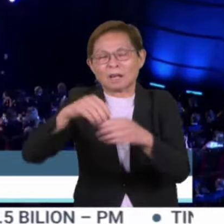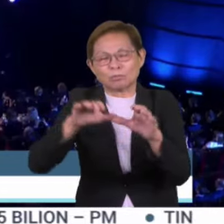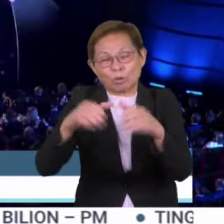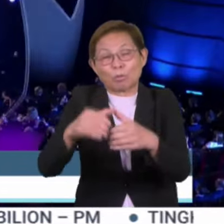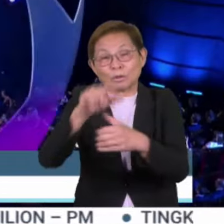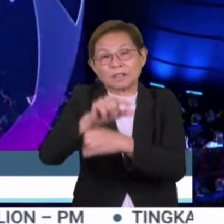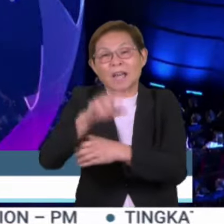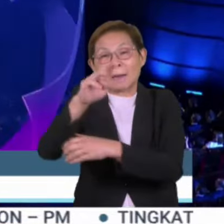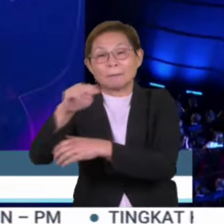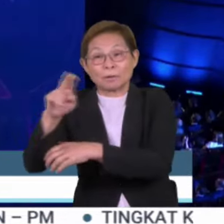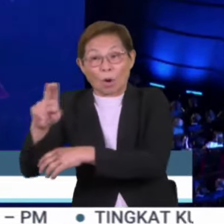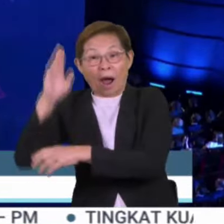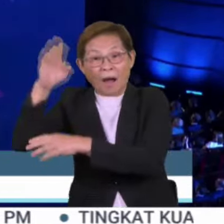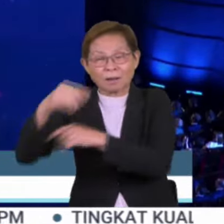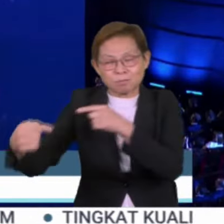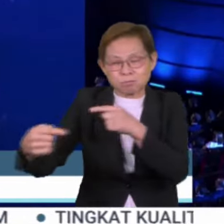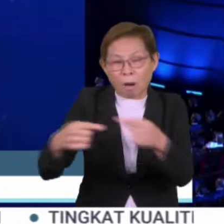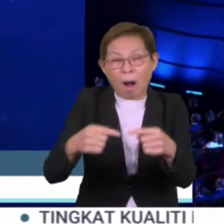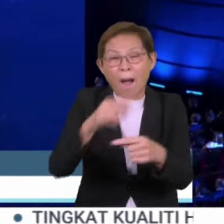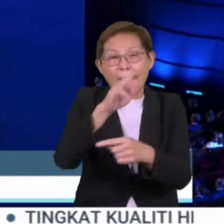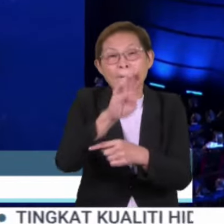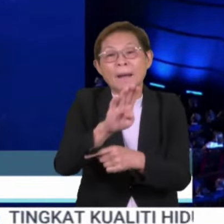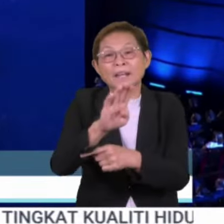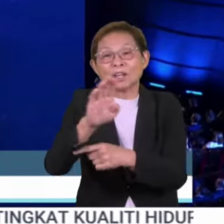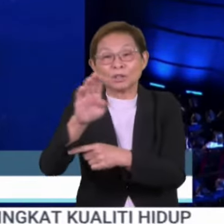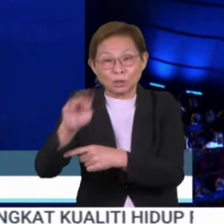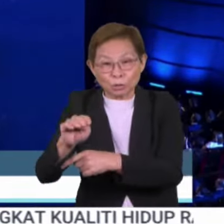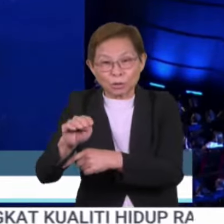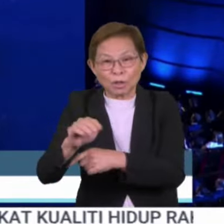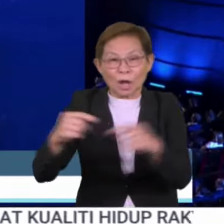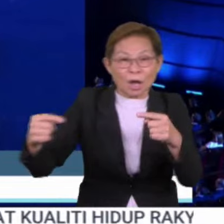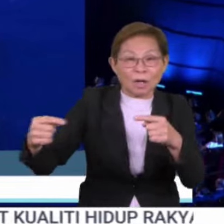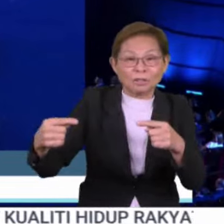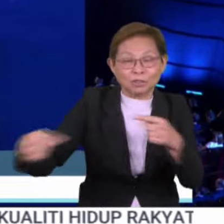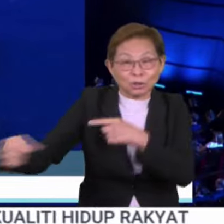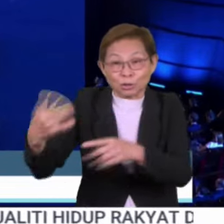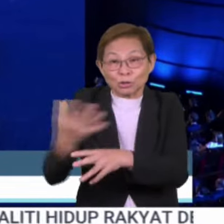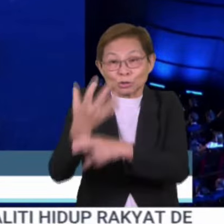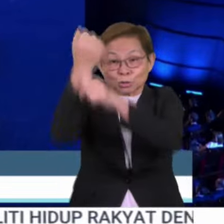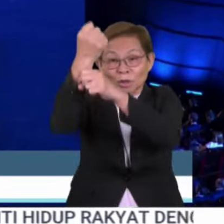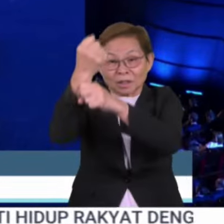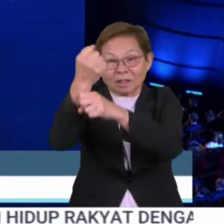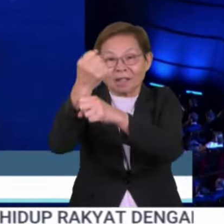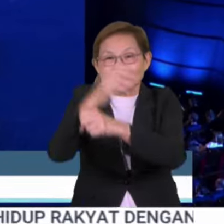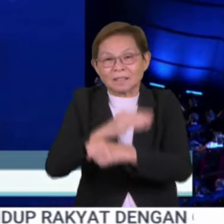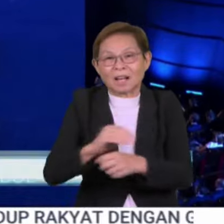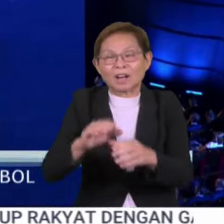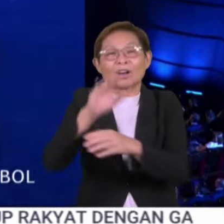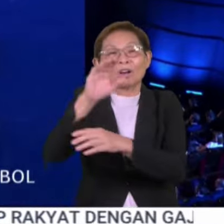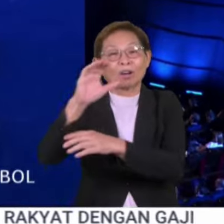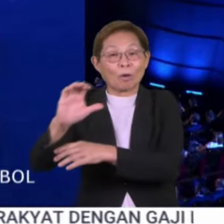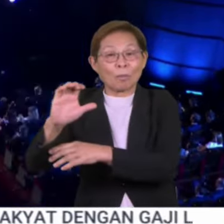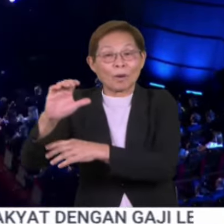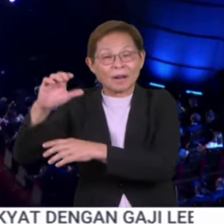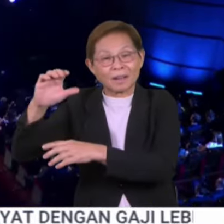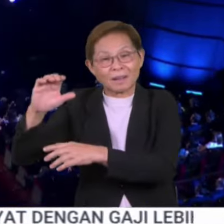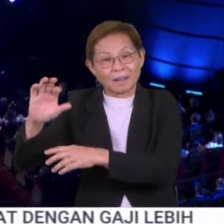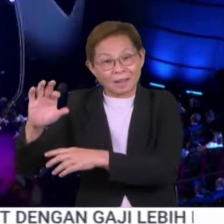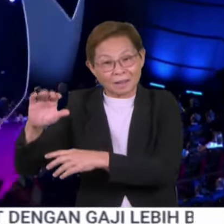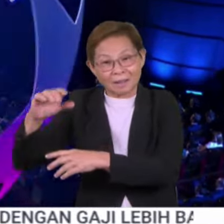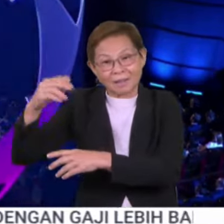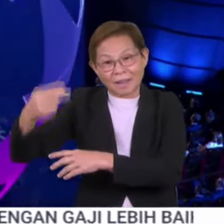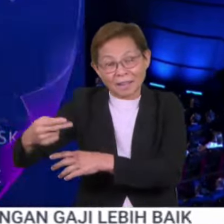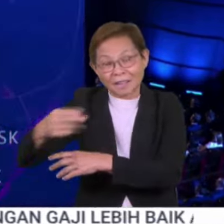Manchester United dalam Liga juara-juarai musim ini selain FC company Gun dan kalates dalam